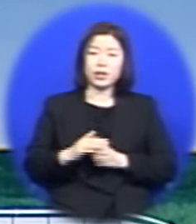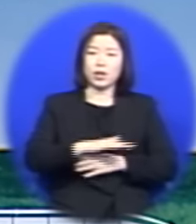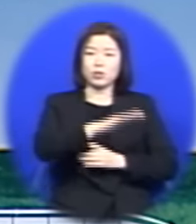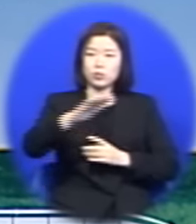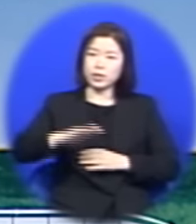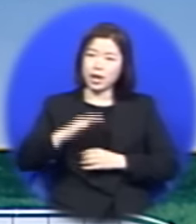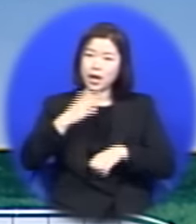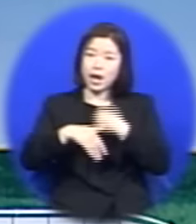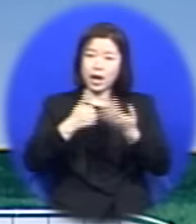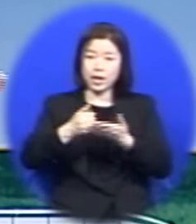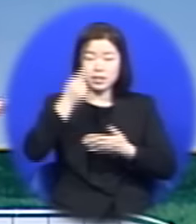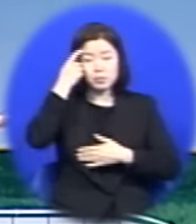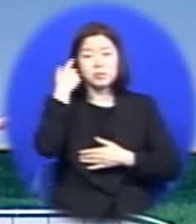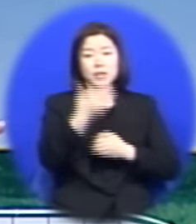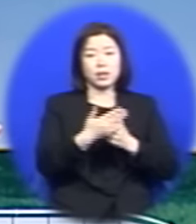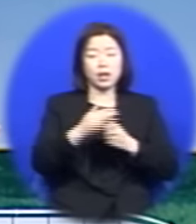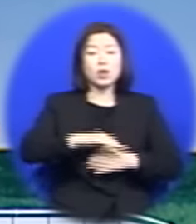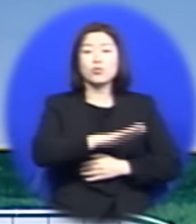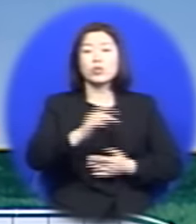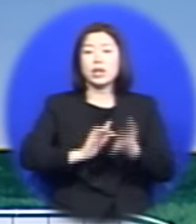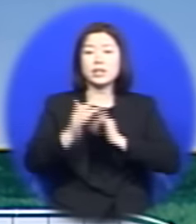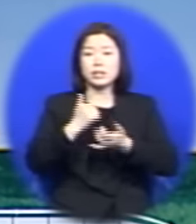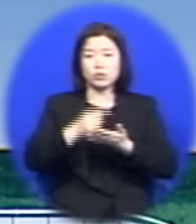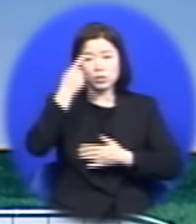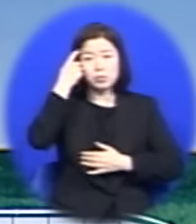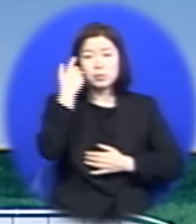우리가 하나님입니까? 우리가 예수님입니까?